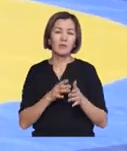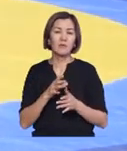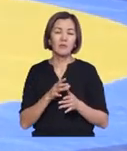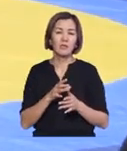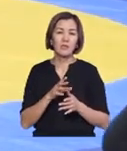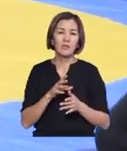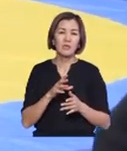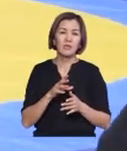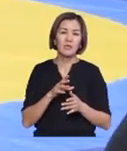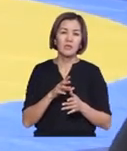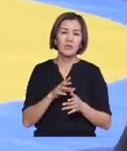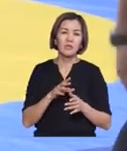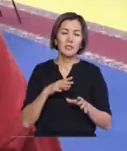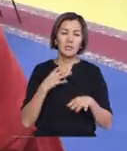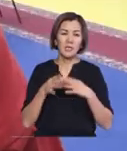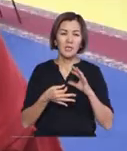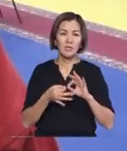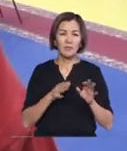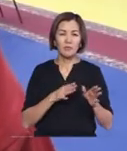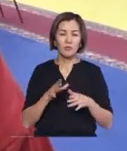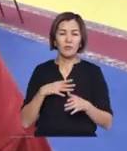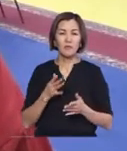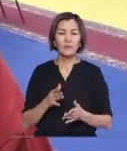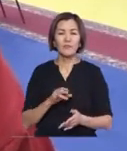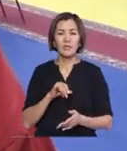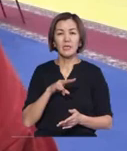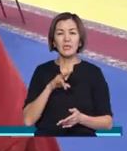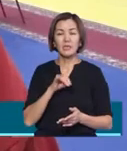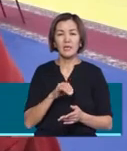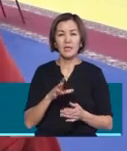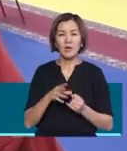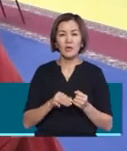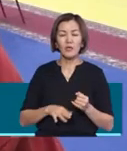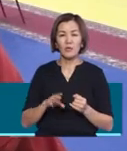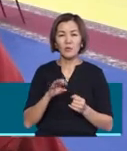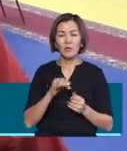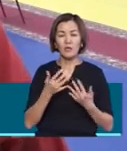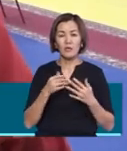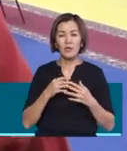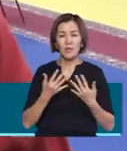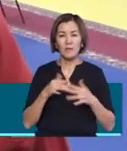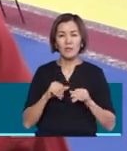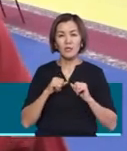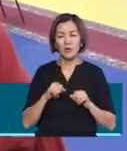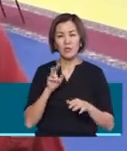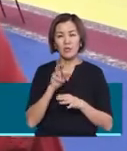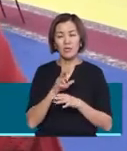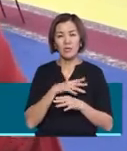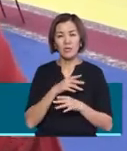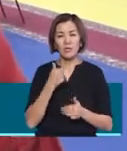мир чемпионатында қызу дайындықпен дайындаламын. Мен осы Іле ауданы Өтеген Батыр ауылынан боламын. Осы чемпионат